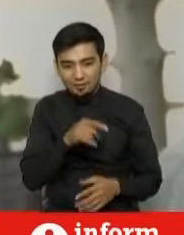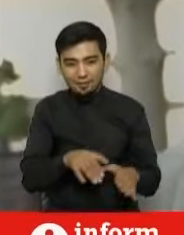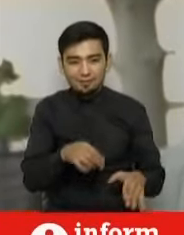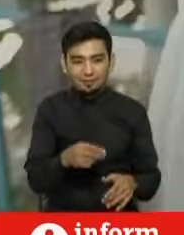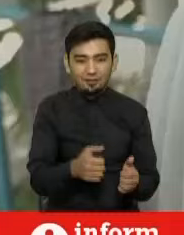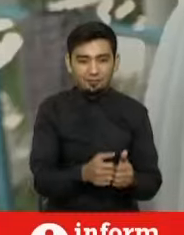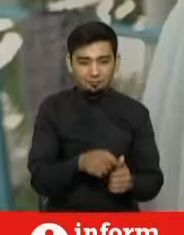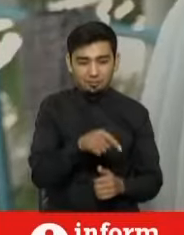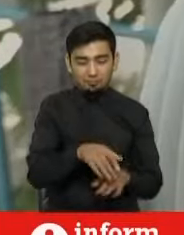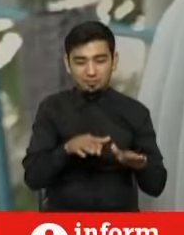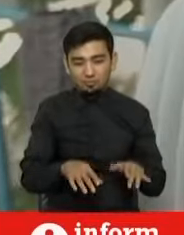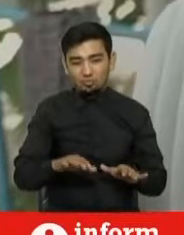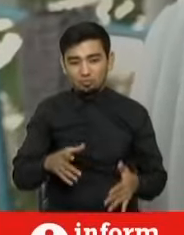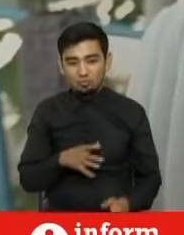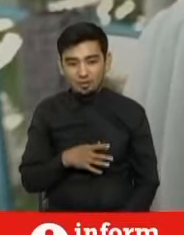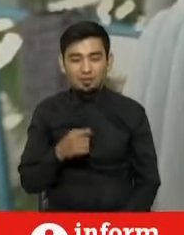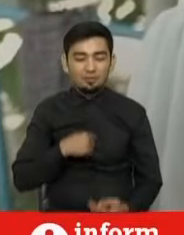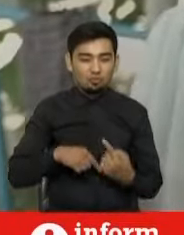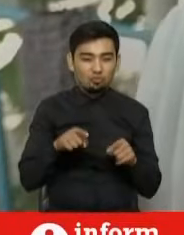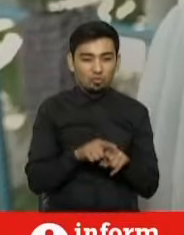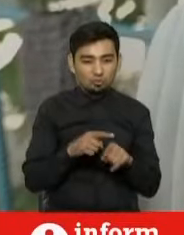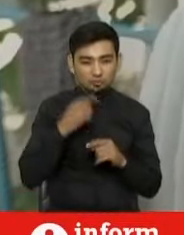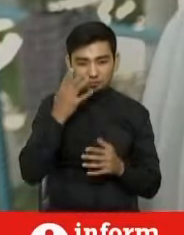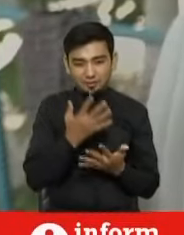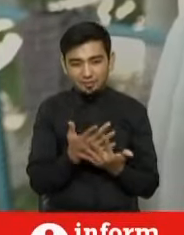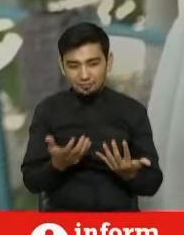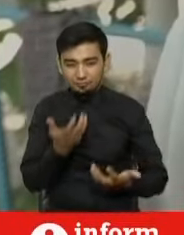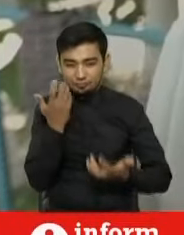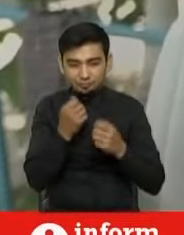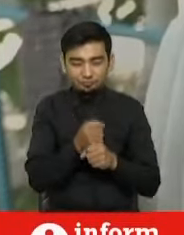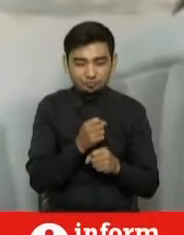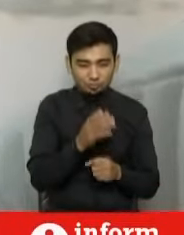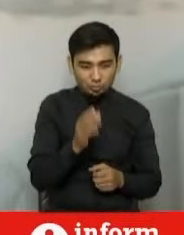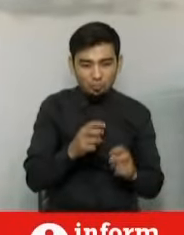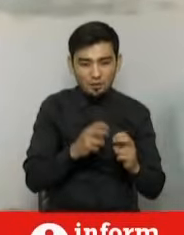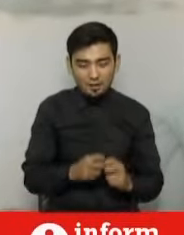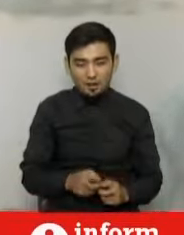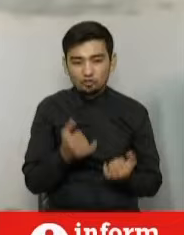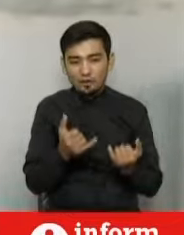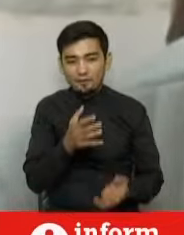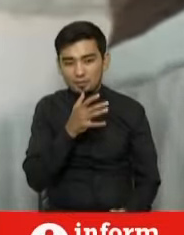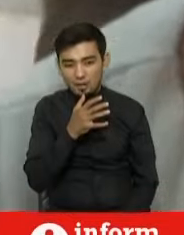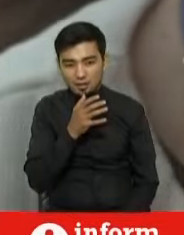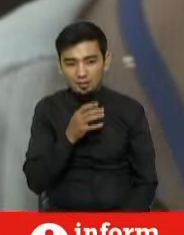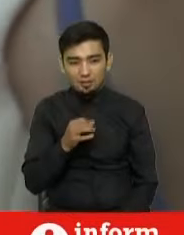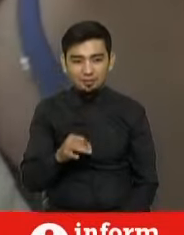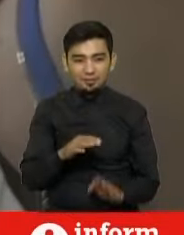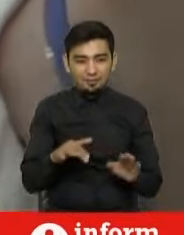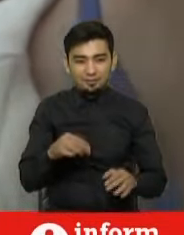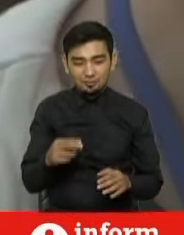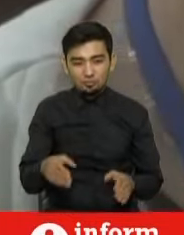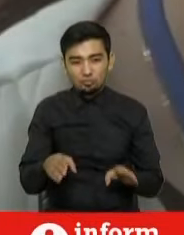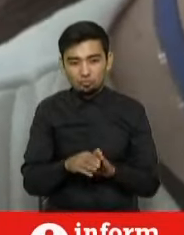алған жағдай ғой. Біздер де өз тарапымыздан қазіргі таңда зерделеу тағайындаймыз, тексеріс. Енді қазіргі таңда енді жекеменшік балабақша тоқтатпағанда